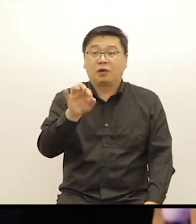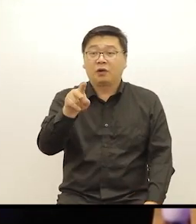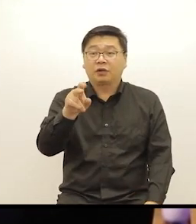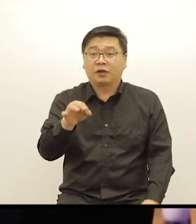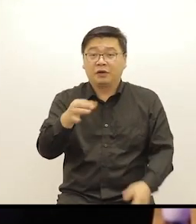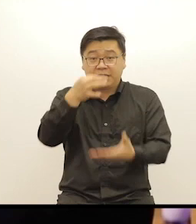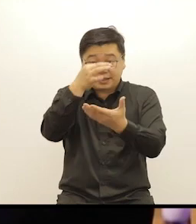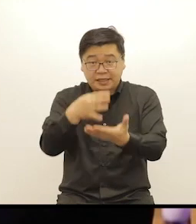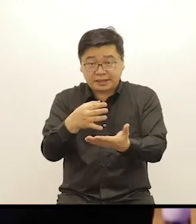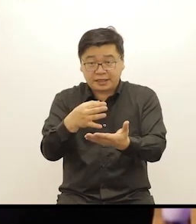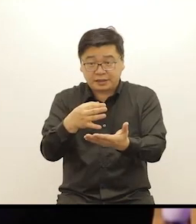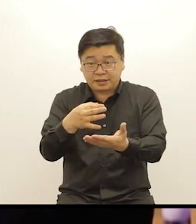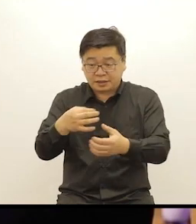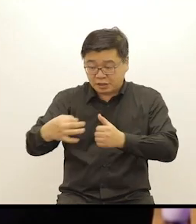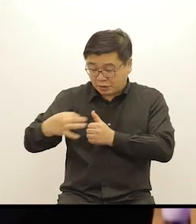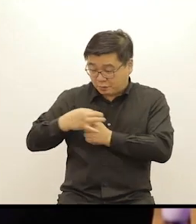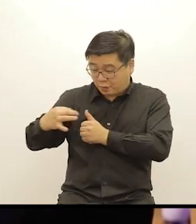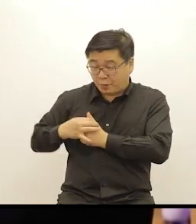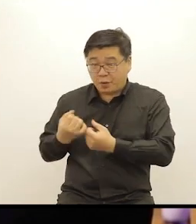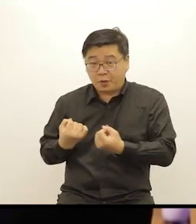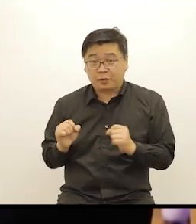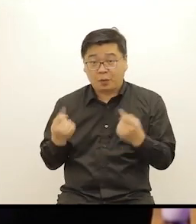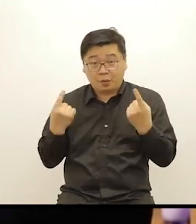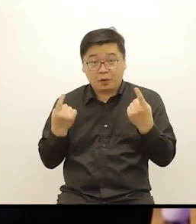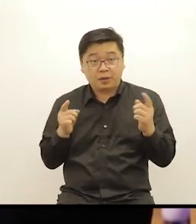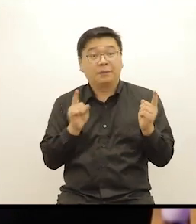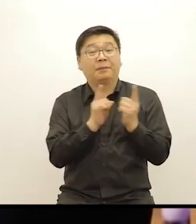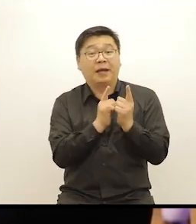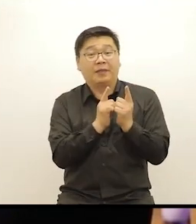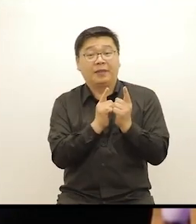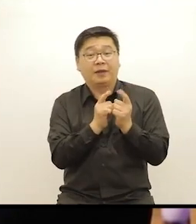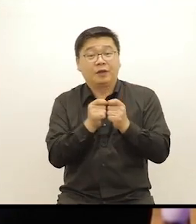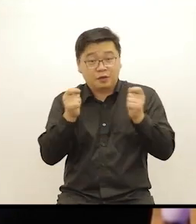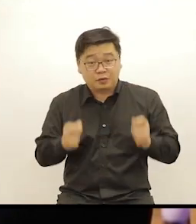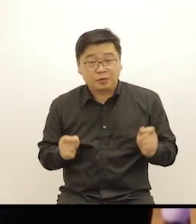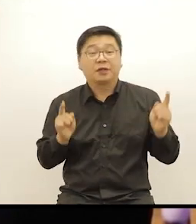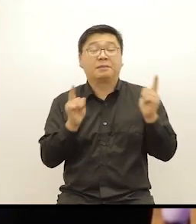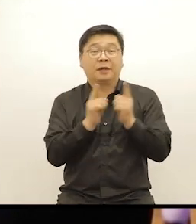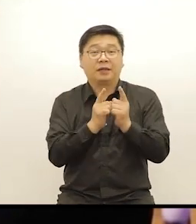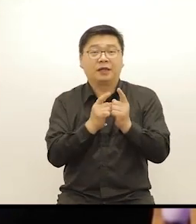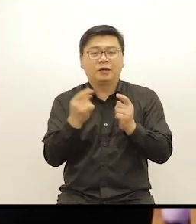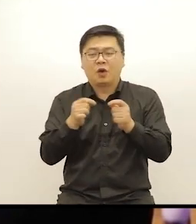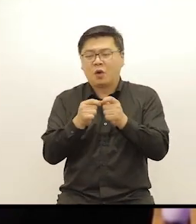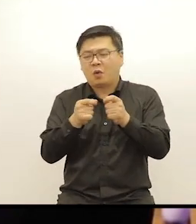게 덕영재단에서 장학생 동기로 만나면서 친해지게 됐고